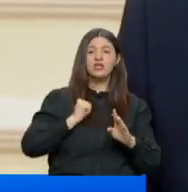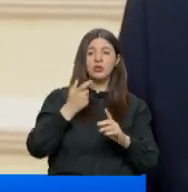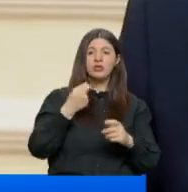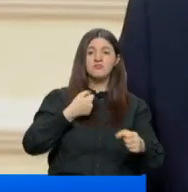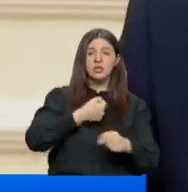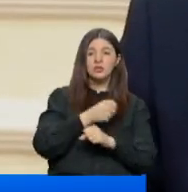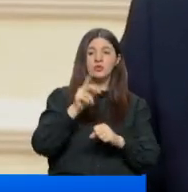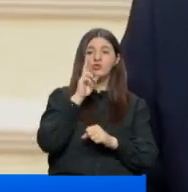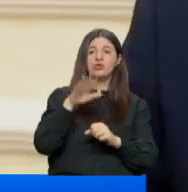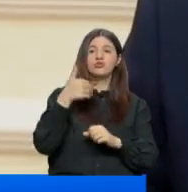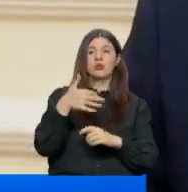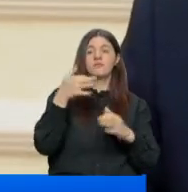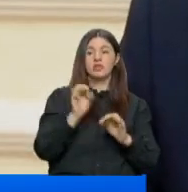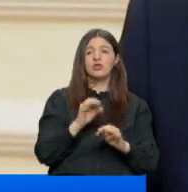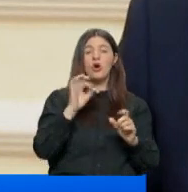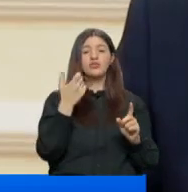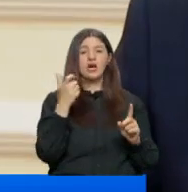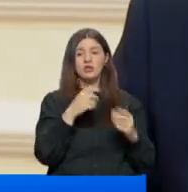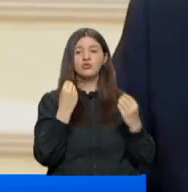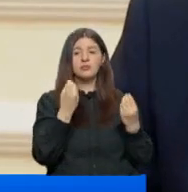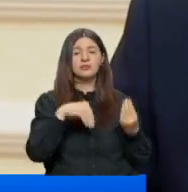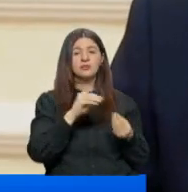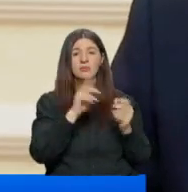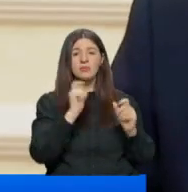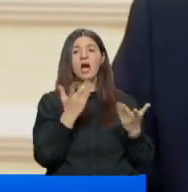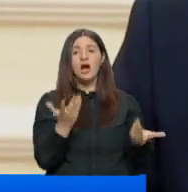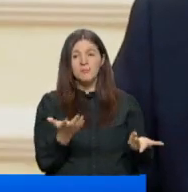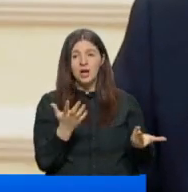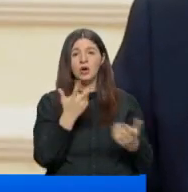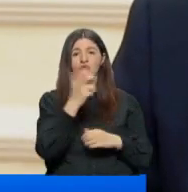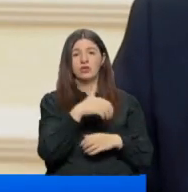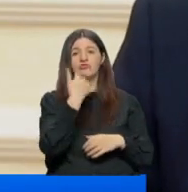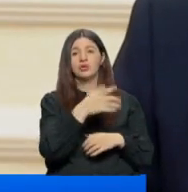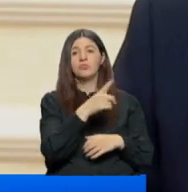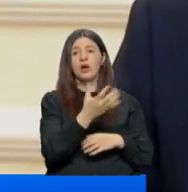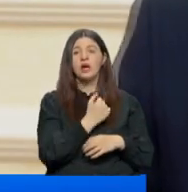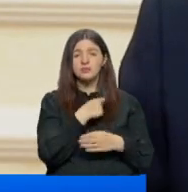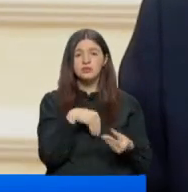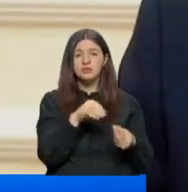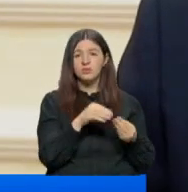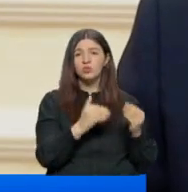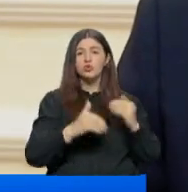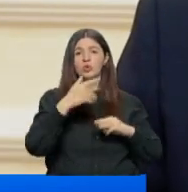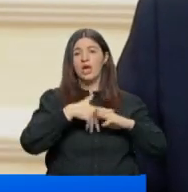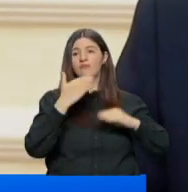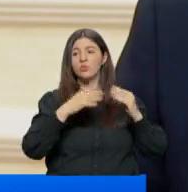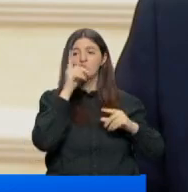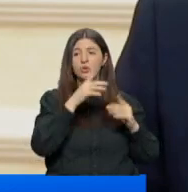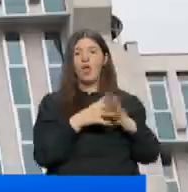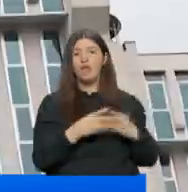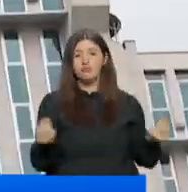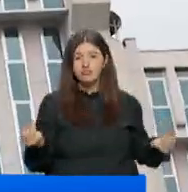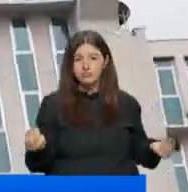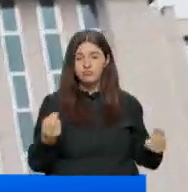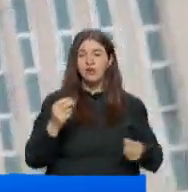pazarlığı bu görüntülerden sonra başladı. Ocak ayında güzel bir zam yaptık ama maalesef 3 ay sonra bu aldığımız zam yüksek enflasyondan dolayı